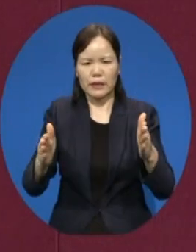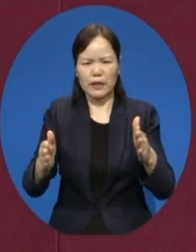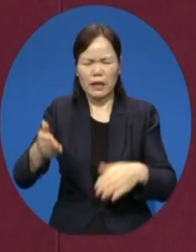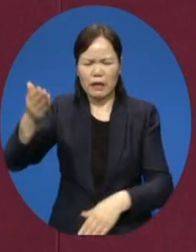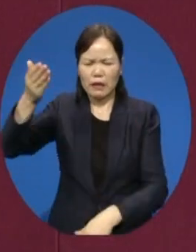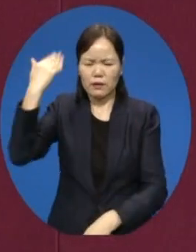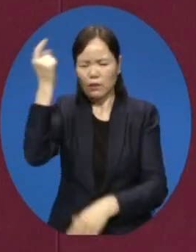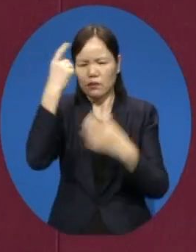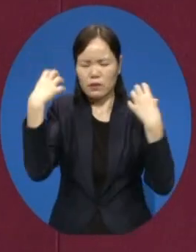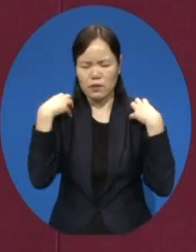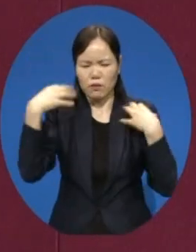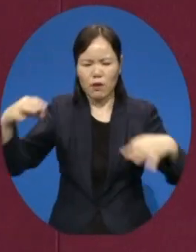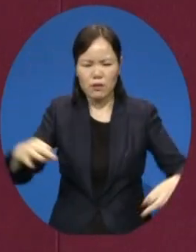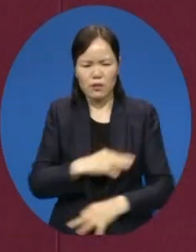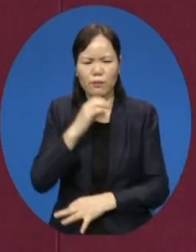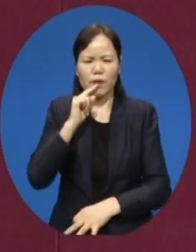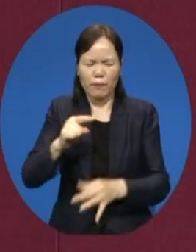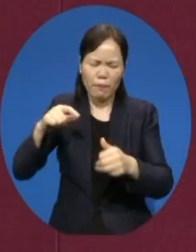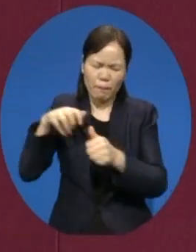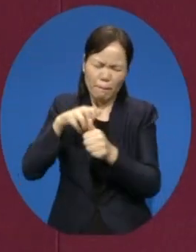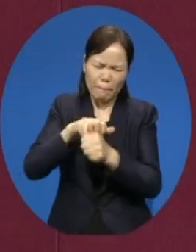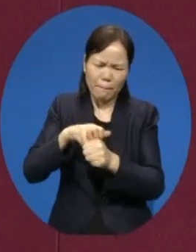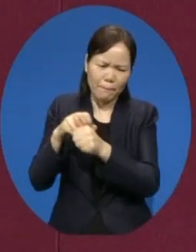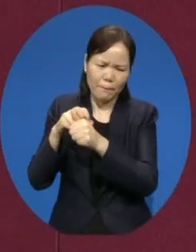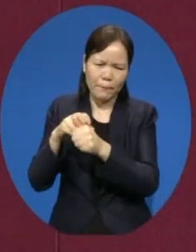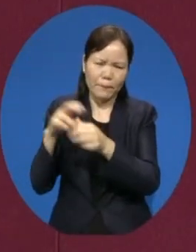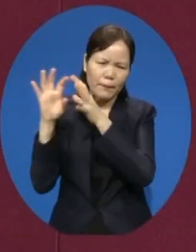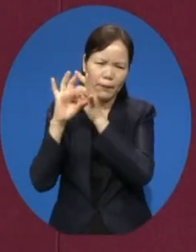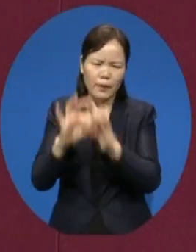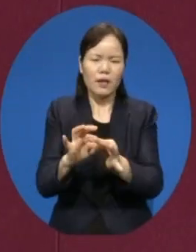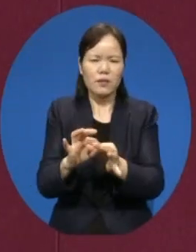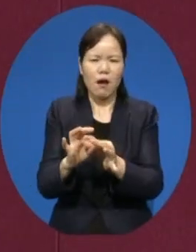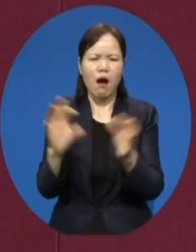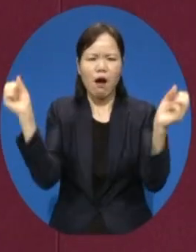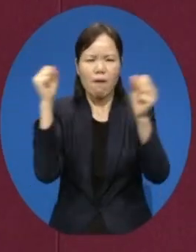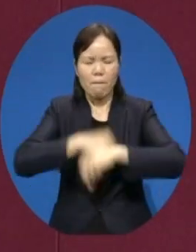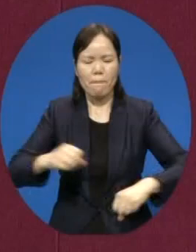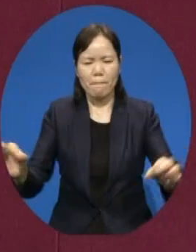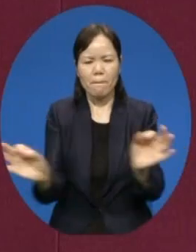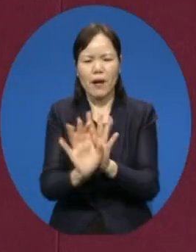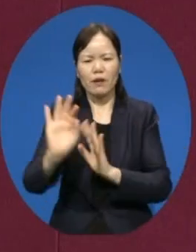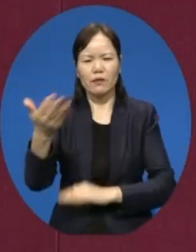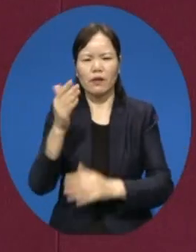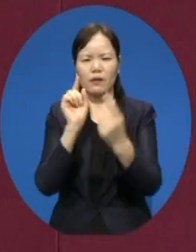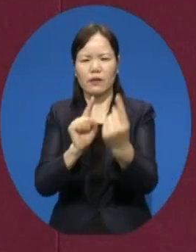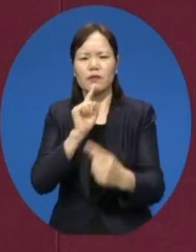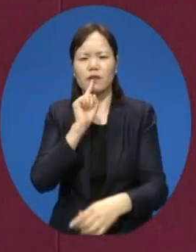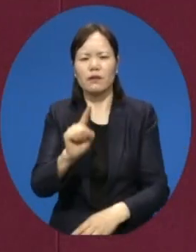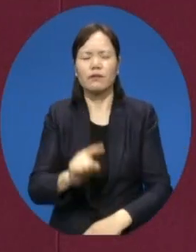적폐라고 몰아붙이고 터무니없이 공격했습니다. 심지어 괴멸의 대상이라고 얘기했습니다.